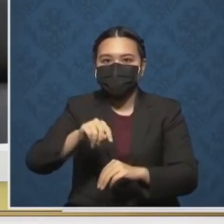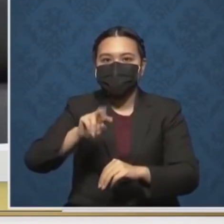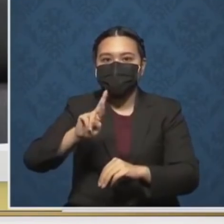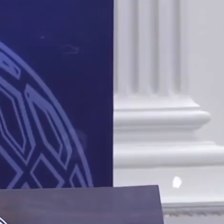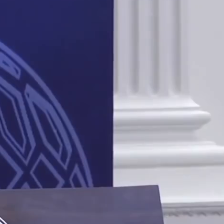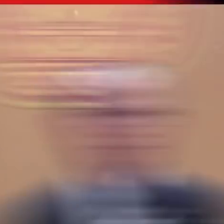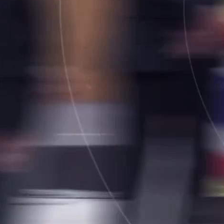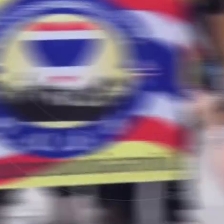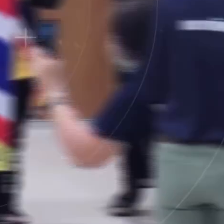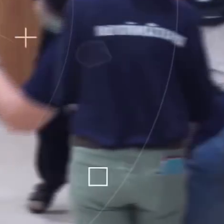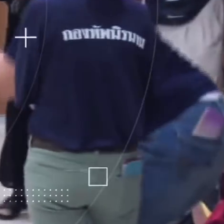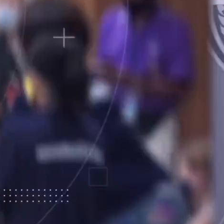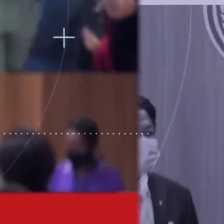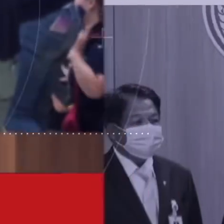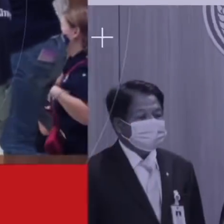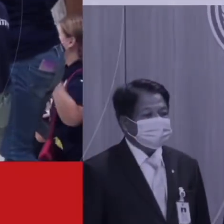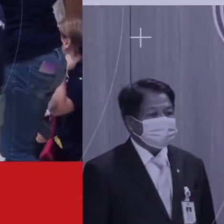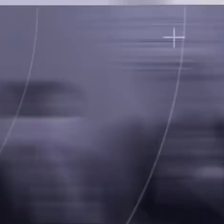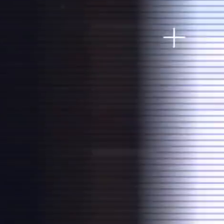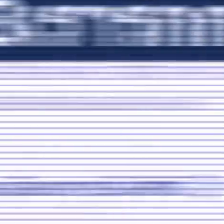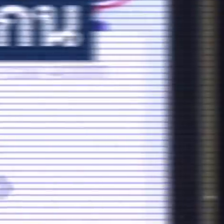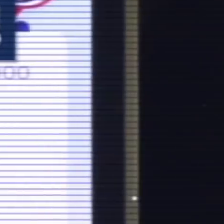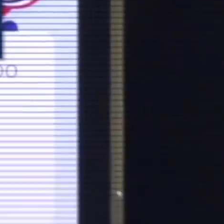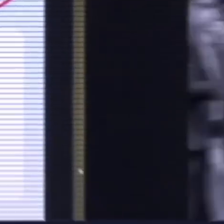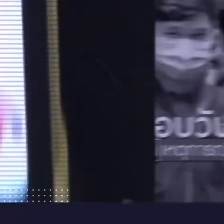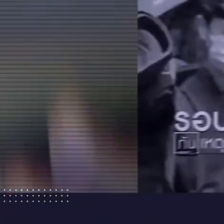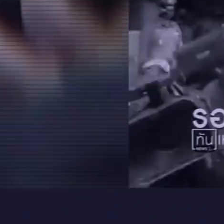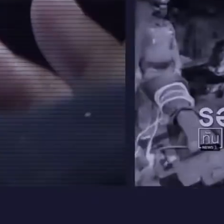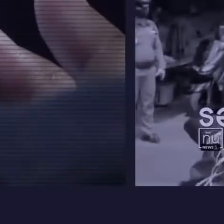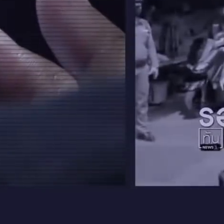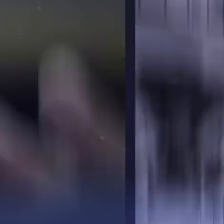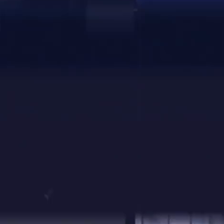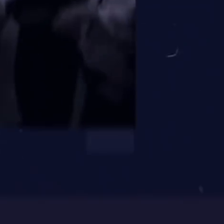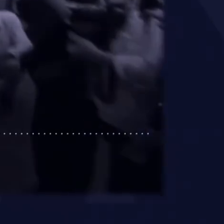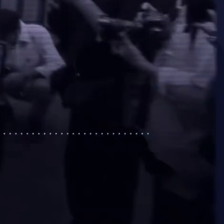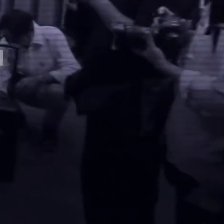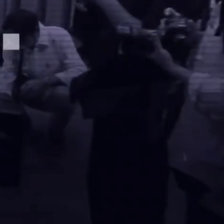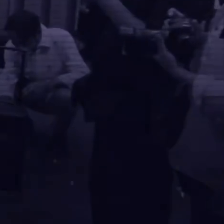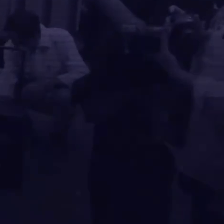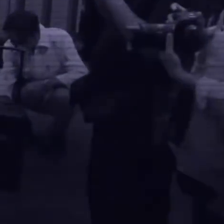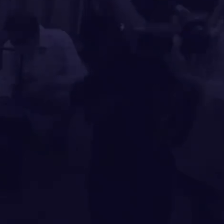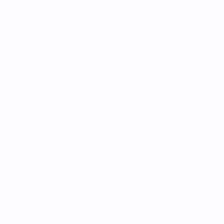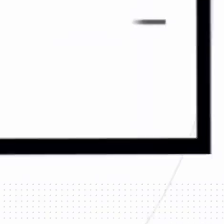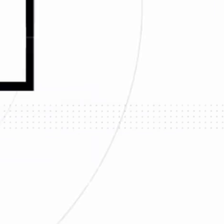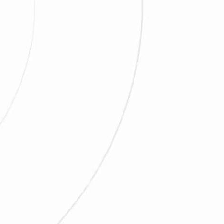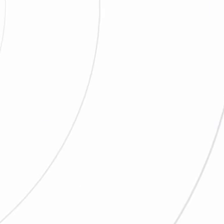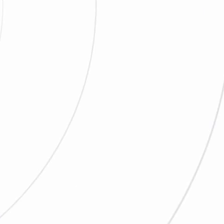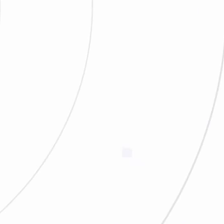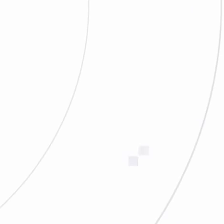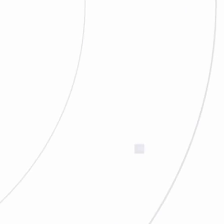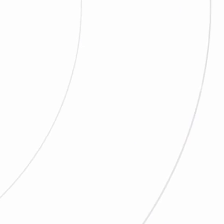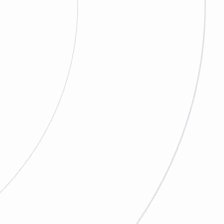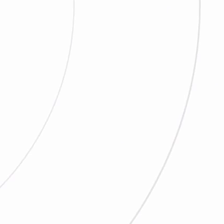อบคุณค่ะ เพราะโลกแห่งข่าวสารไม่หยุดนิ่งคุณจะไม่ตกข่าวเมื่อคุณเชื่อมต่อเร